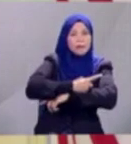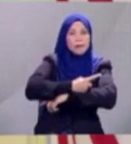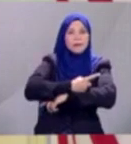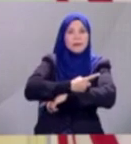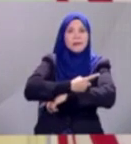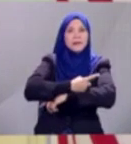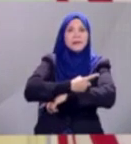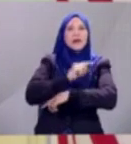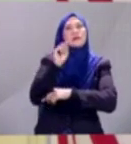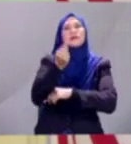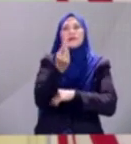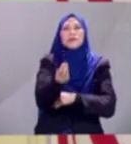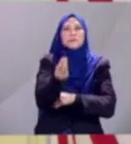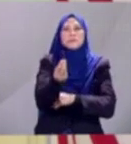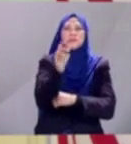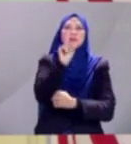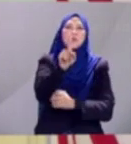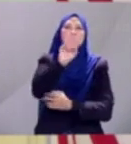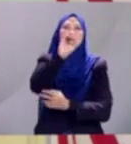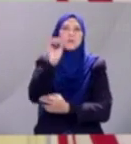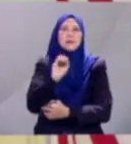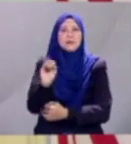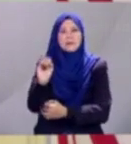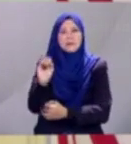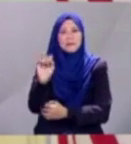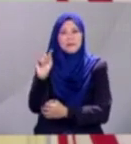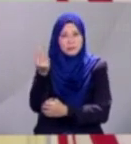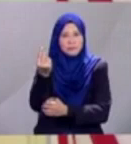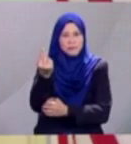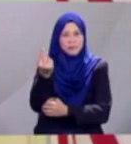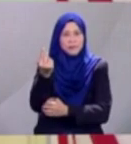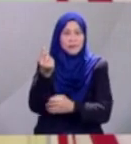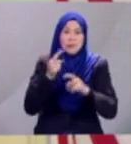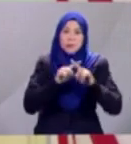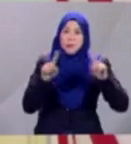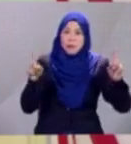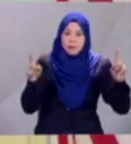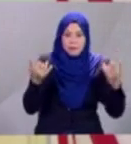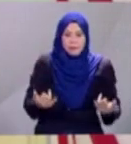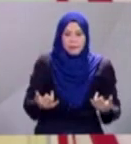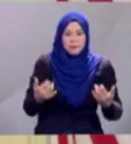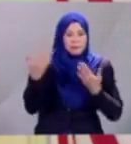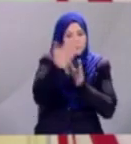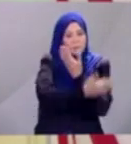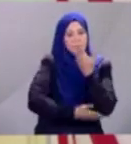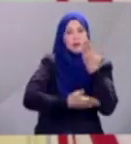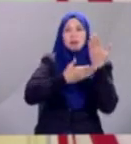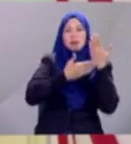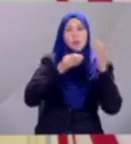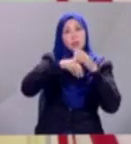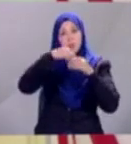sekitar 1% saja, tidak banyak. Ya. Lebih-lebih lagi kita lihat hari ini negara-negara di dunia